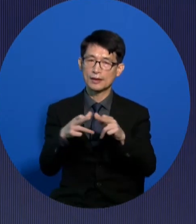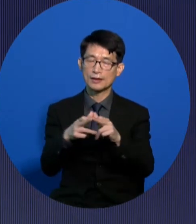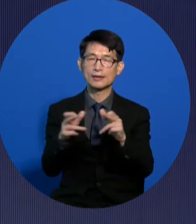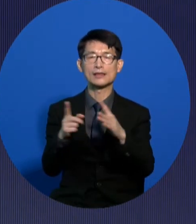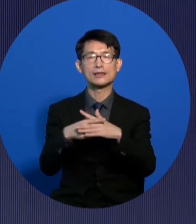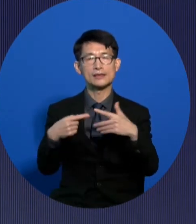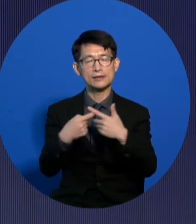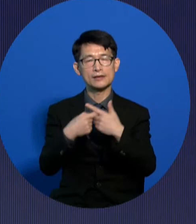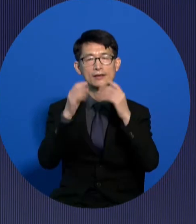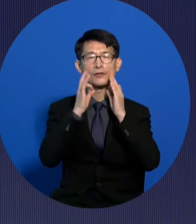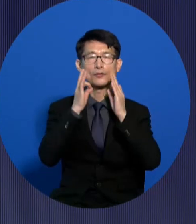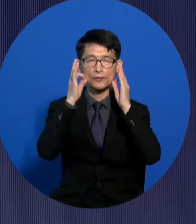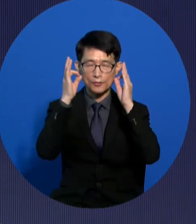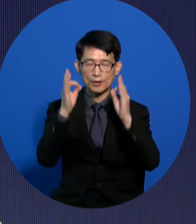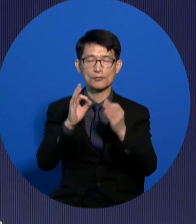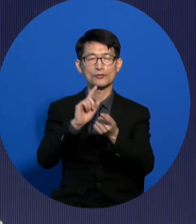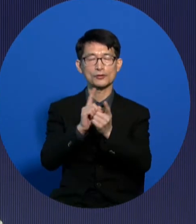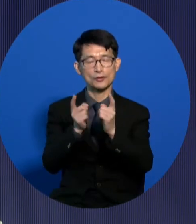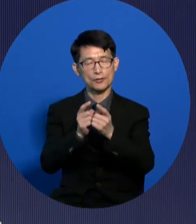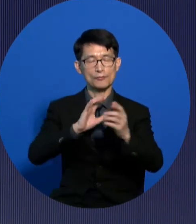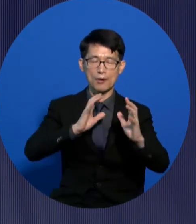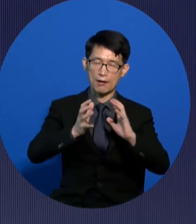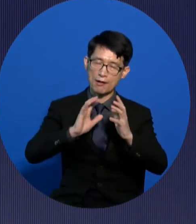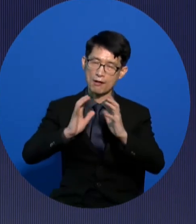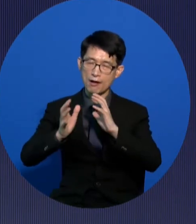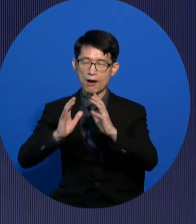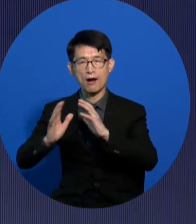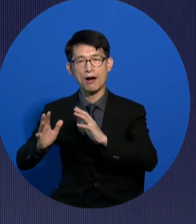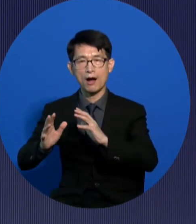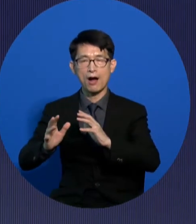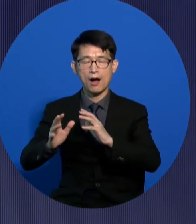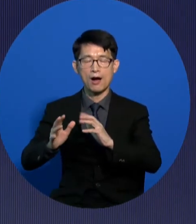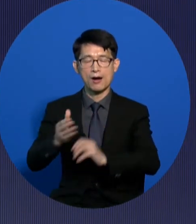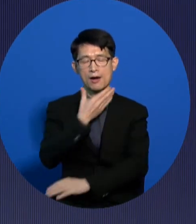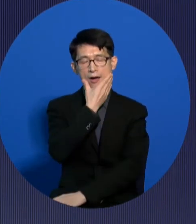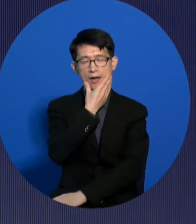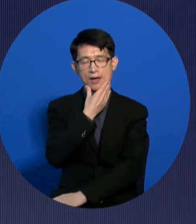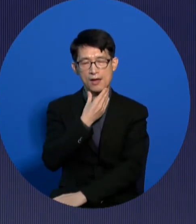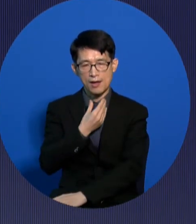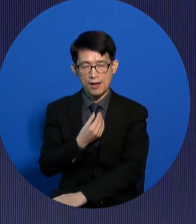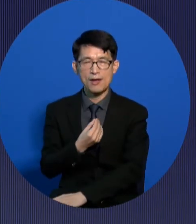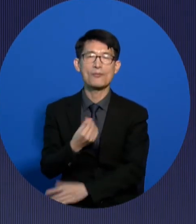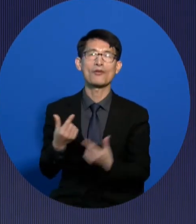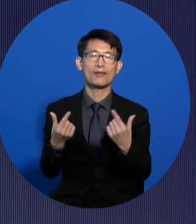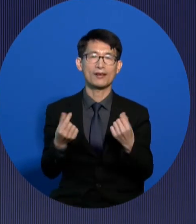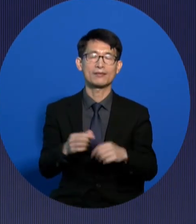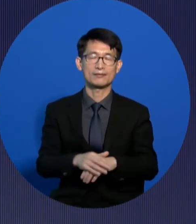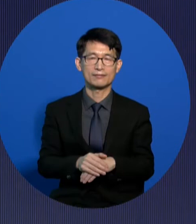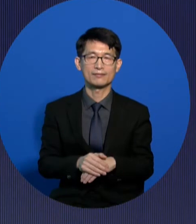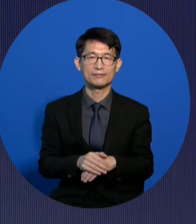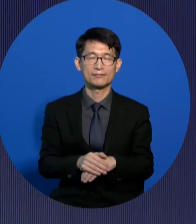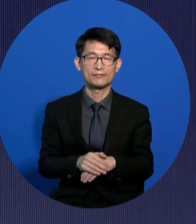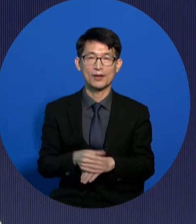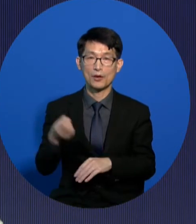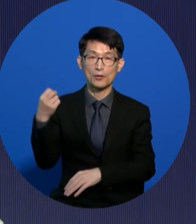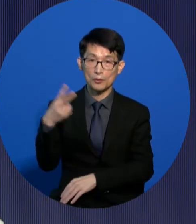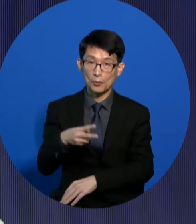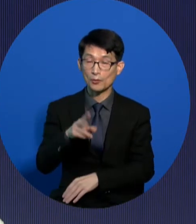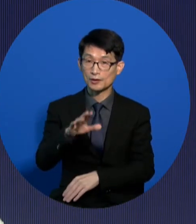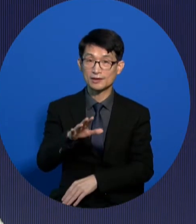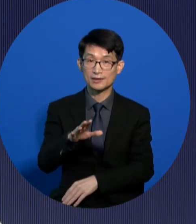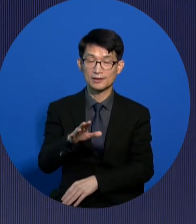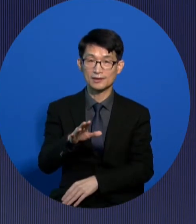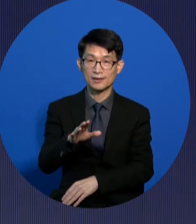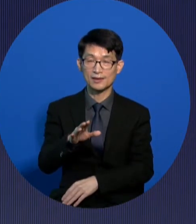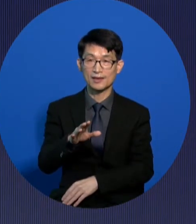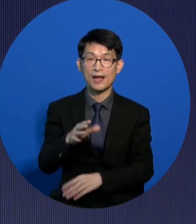같이 나눌 수 있었던 시간이었어서 되게 행복했고요. 또 그리고 이 행사를 만들어 주신 우리